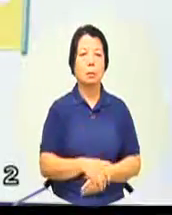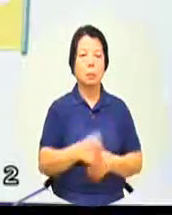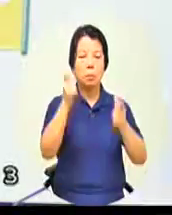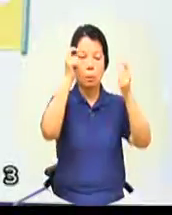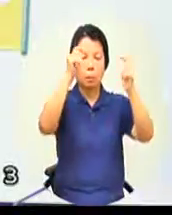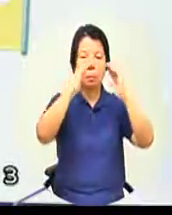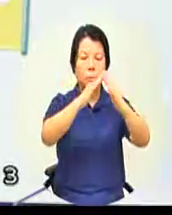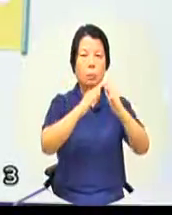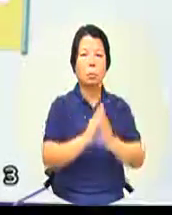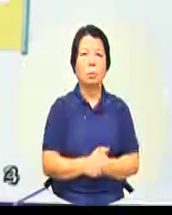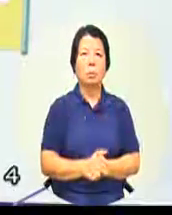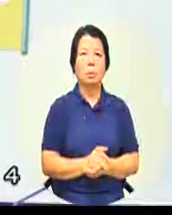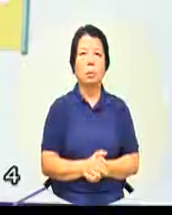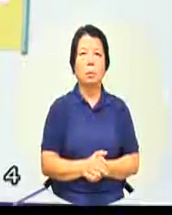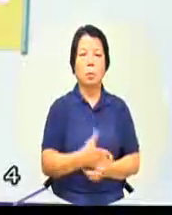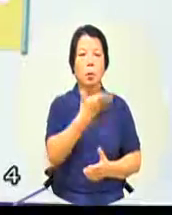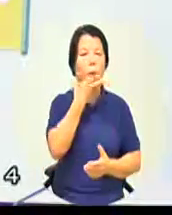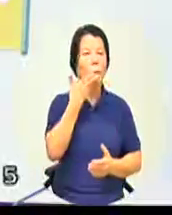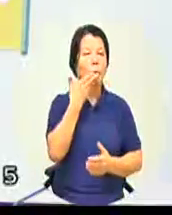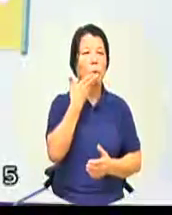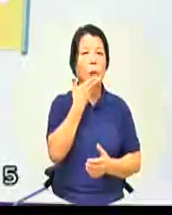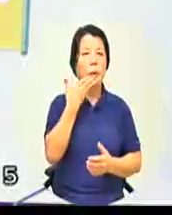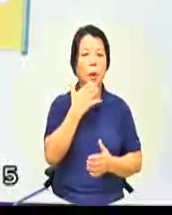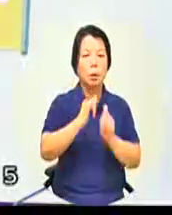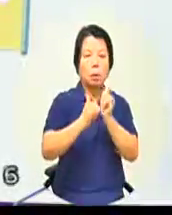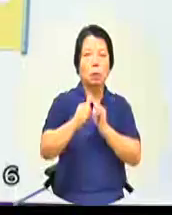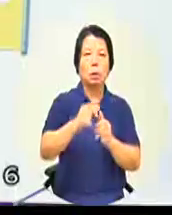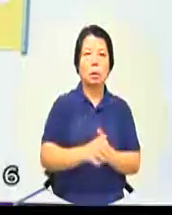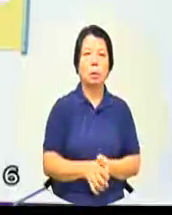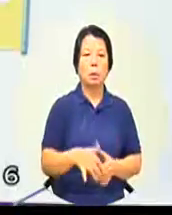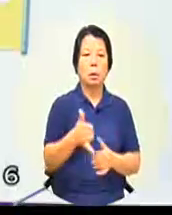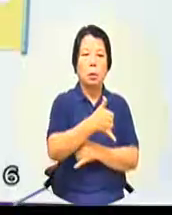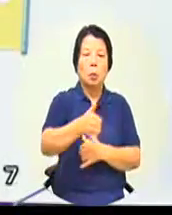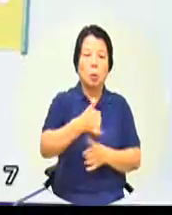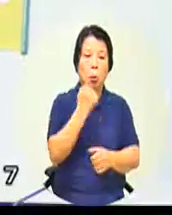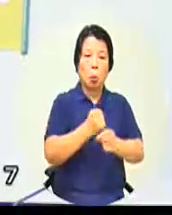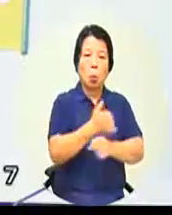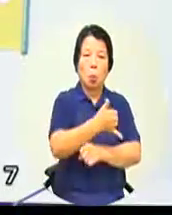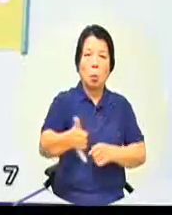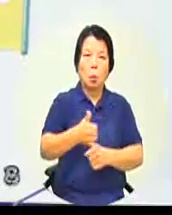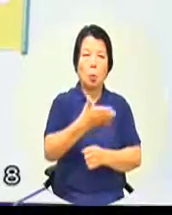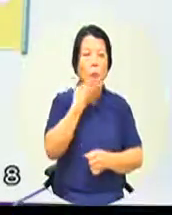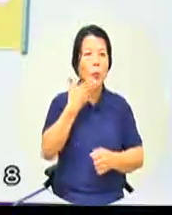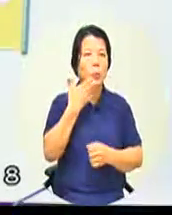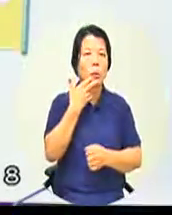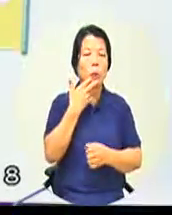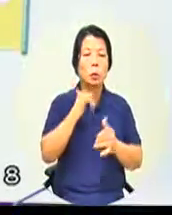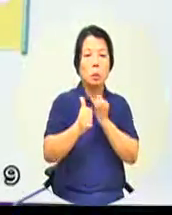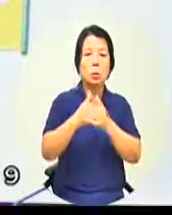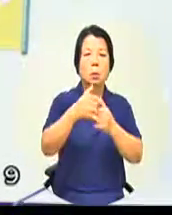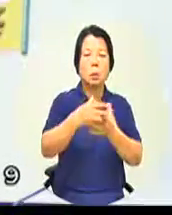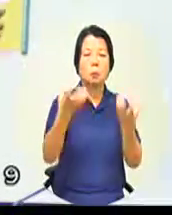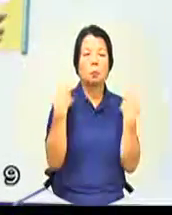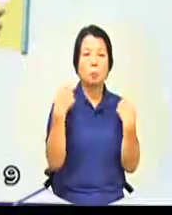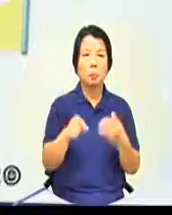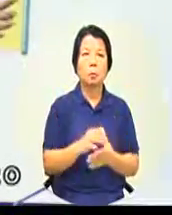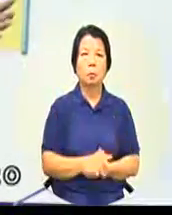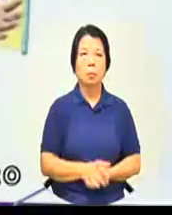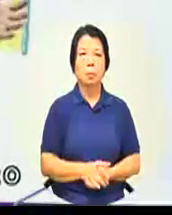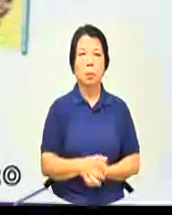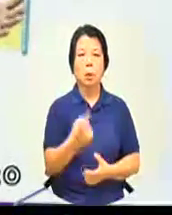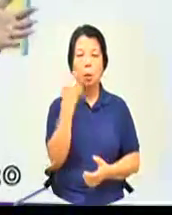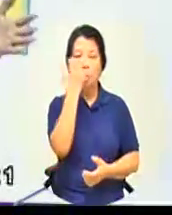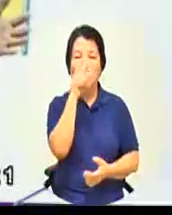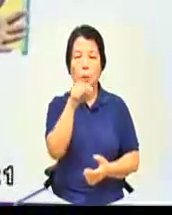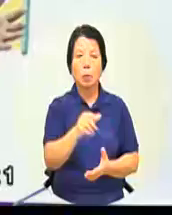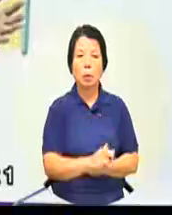高雄福利社，我们员工福利社在管。你看，员工福利社是你管